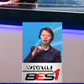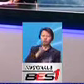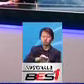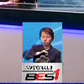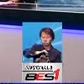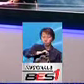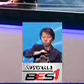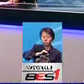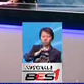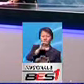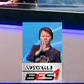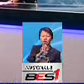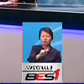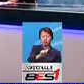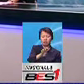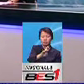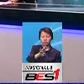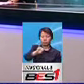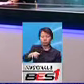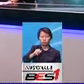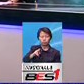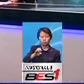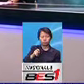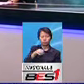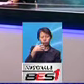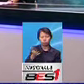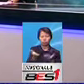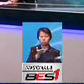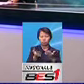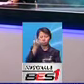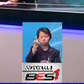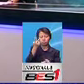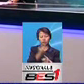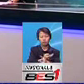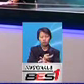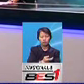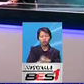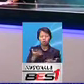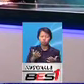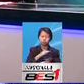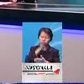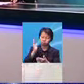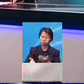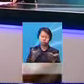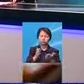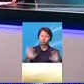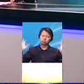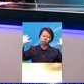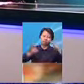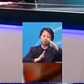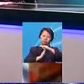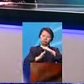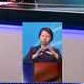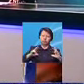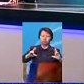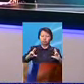Tan Sri Abu Zahar Ujang sepanjang dua penggal berkhidmat sebagai Yang di-Pertua Dewan Negara. Meski menamatkan perkhidmatan kerana bersara